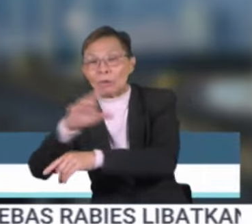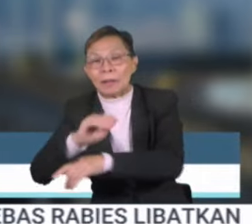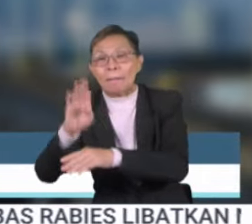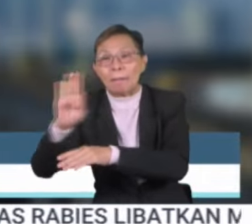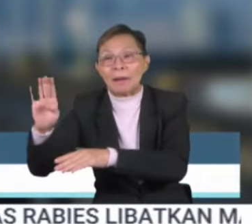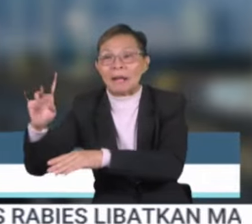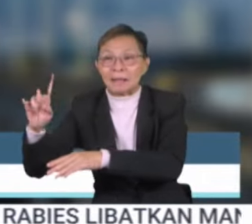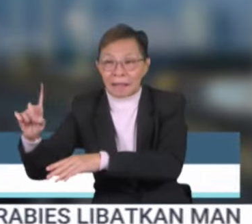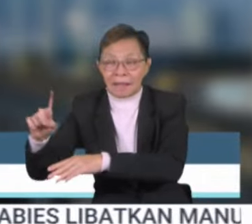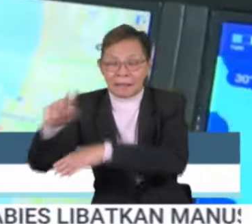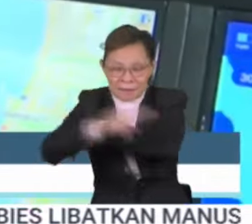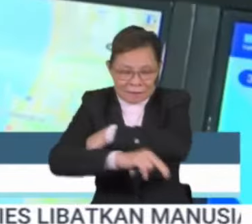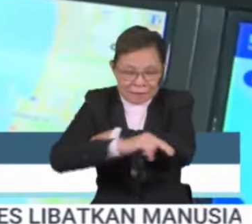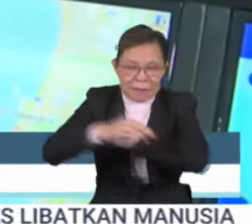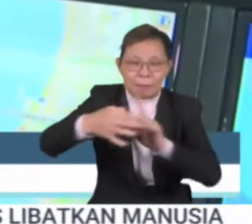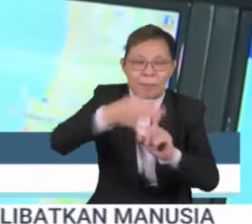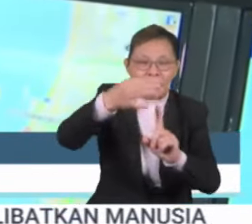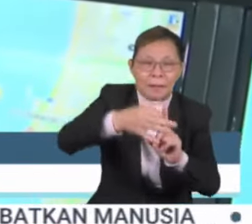ini.